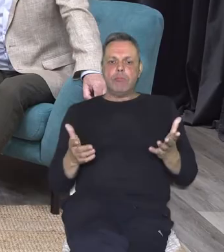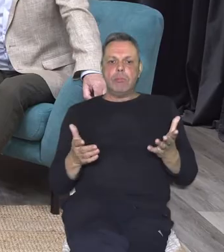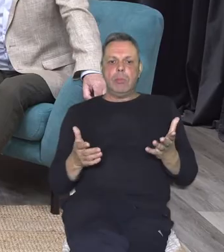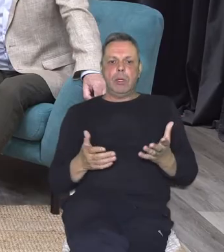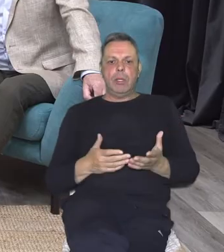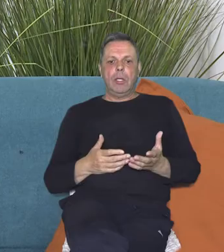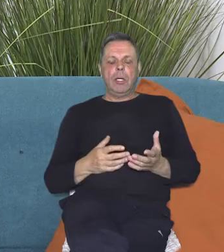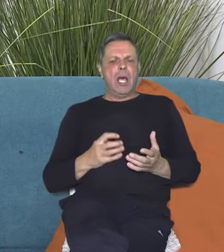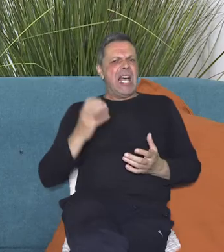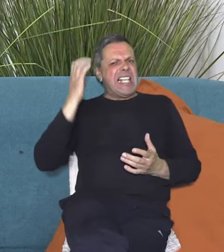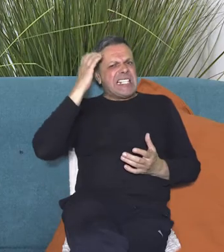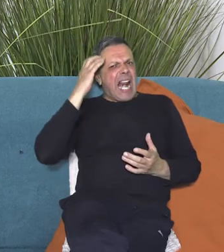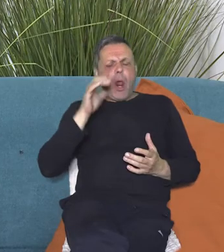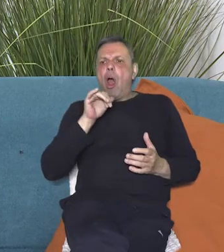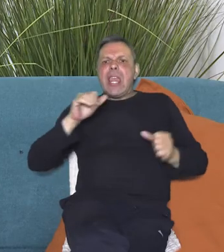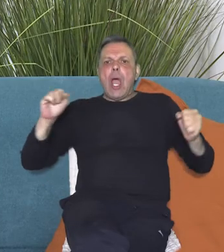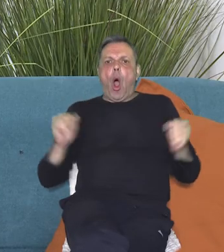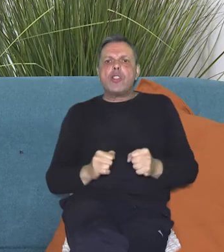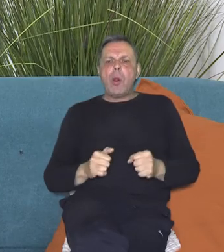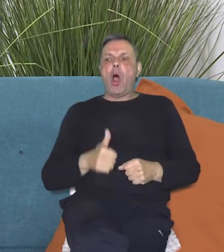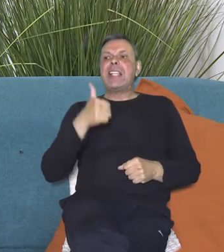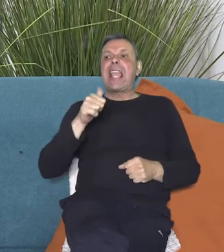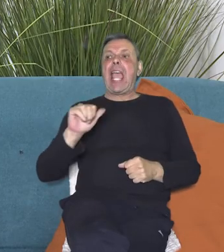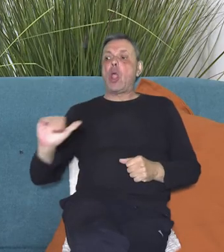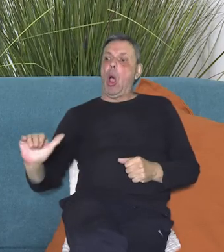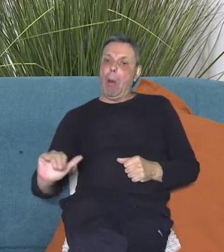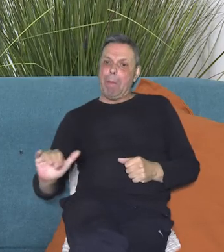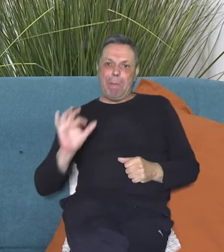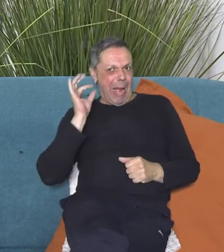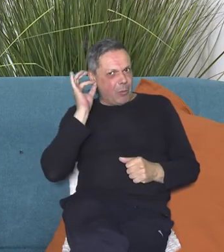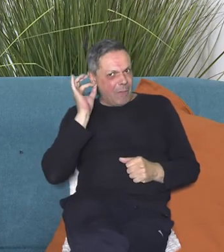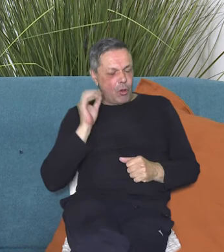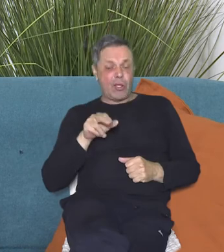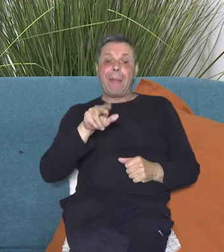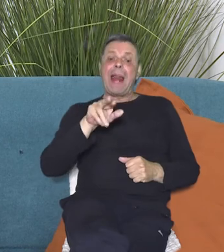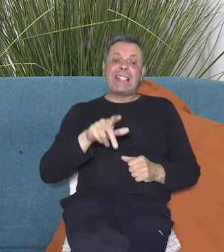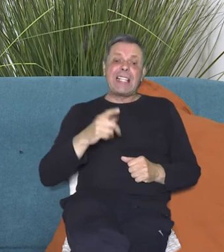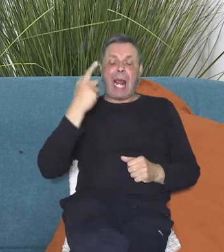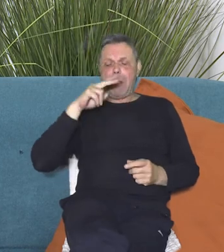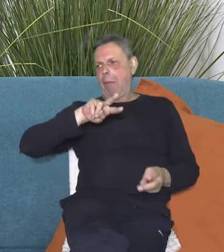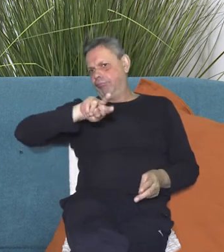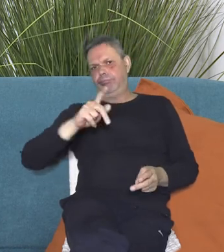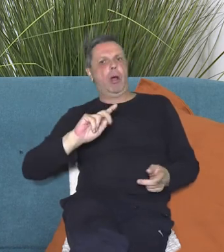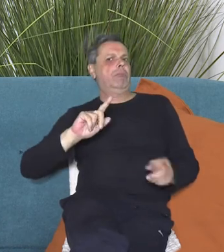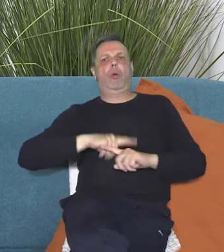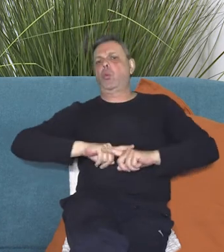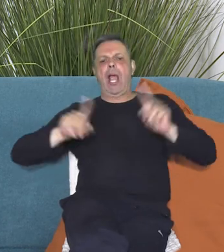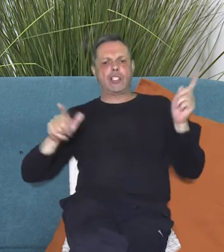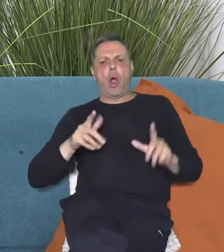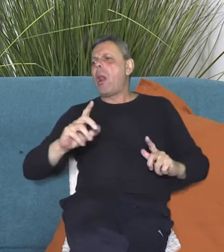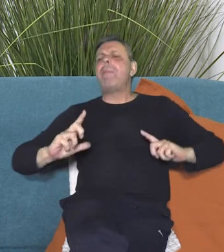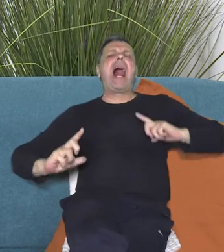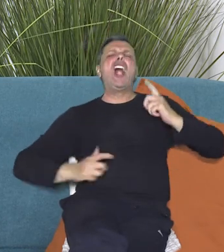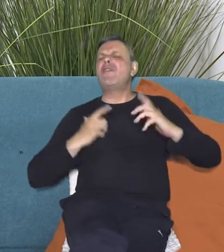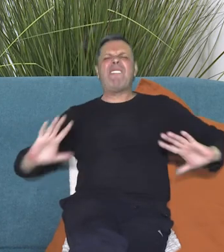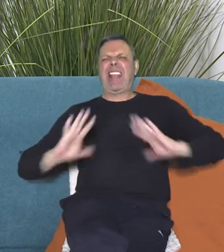čudesno, zrelo i ozbiljno za jedno malo dijete. A njena sestra je bila potpuno obrnuta, ona je bila ono što bi se